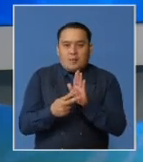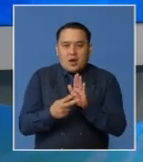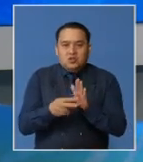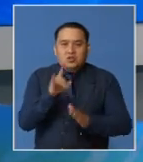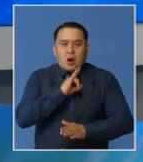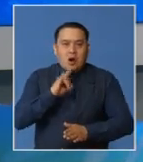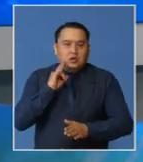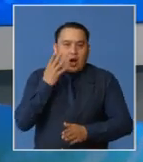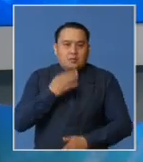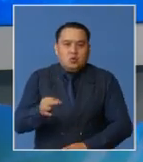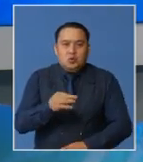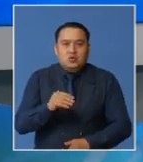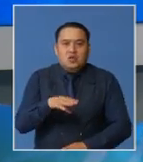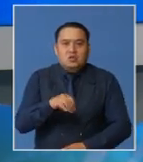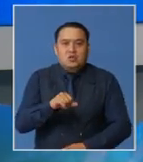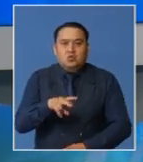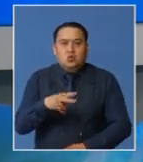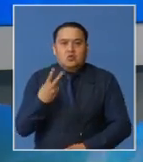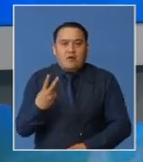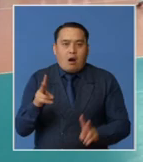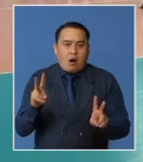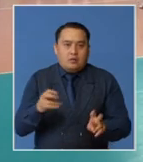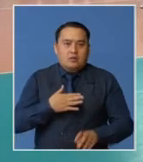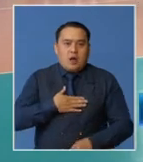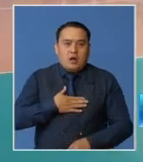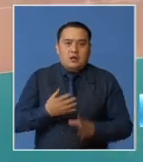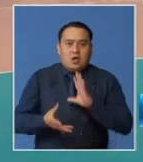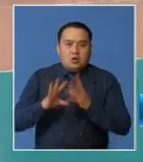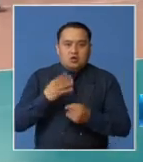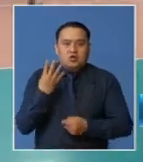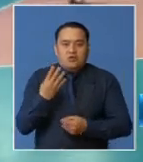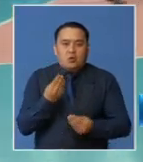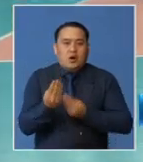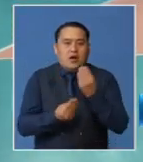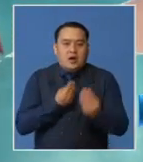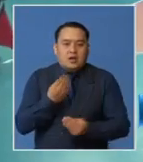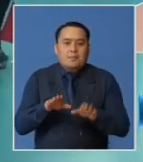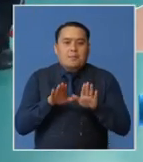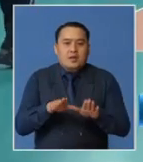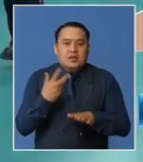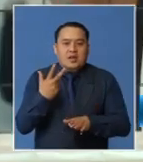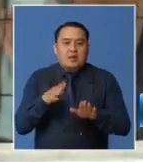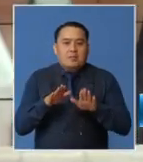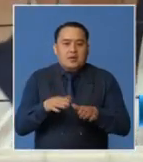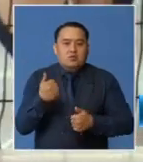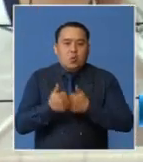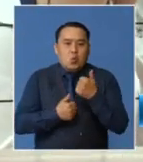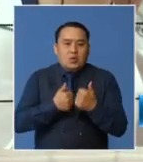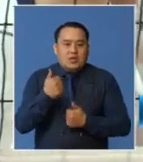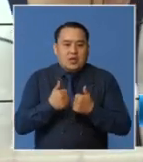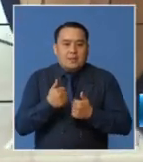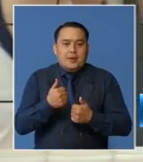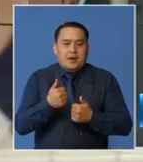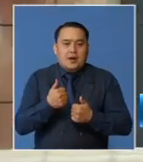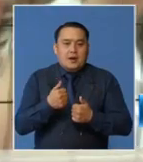дублеры женской сборной Алматинской области ЖТСУ-2. Наши землячки по итогам 4-го тура расположились на 3-м месте в турнирной таблице